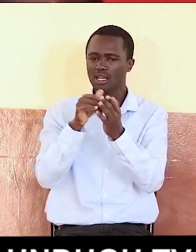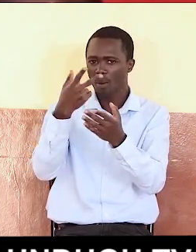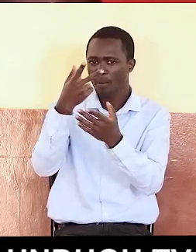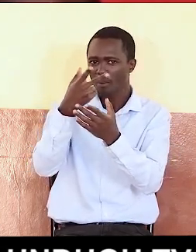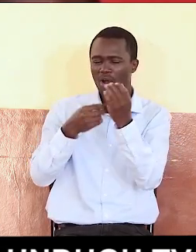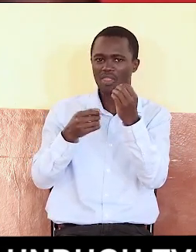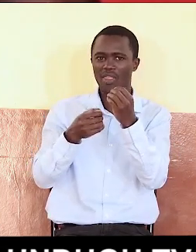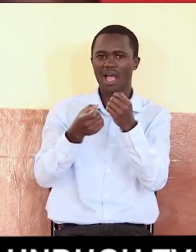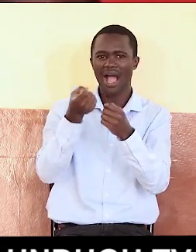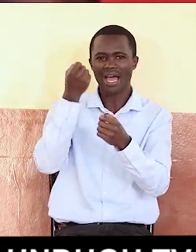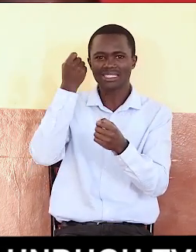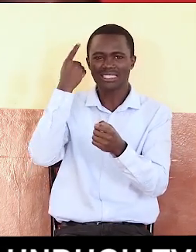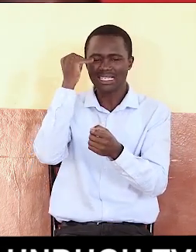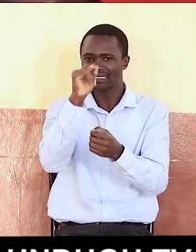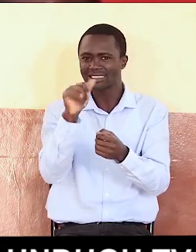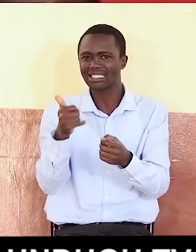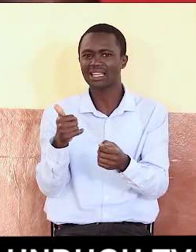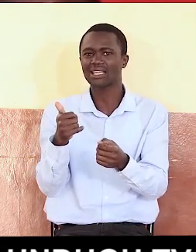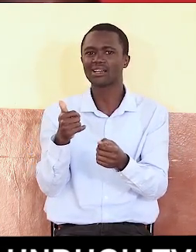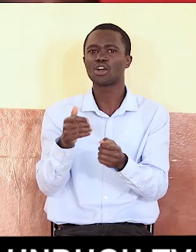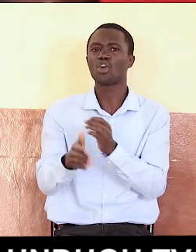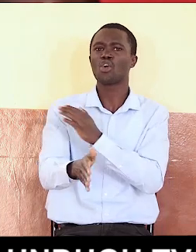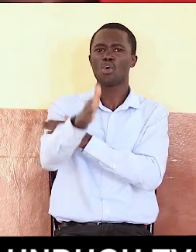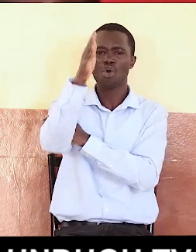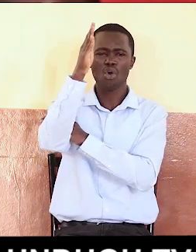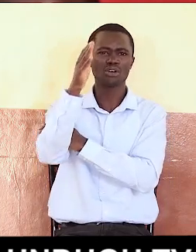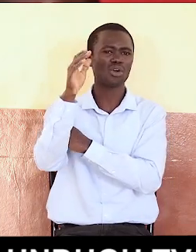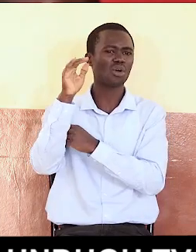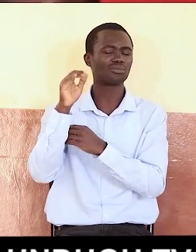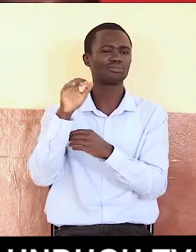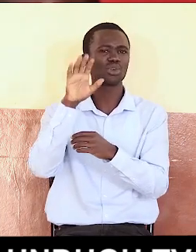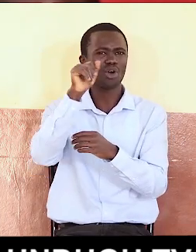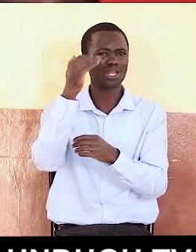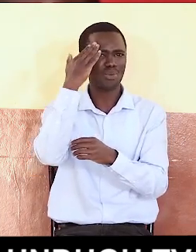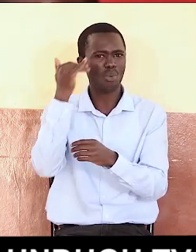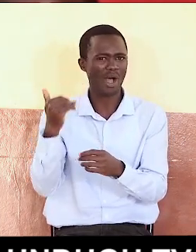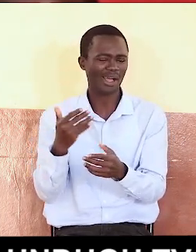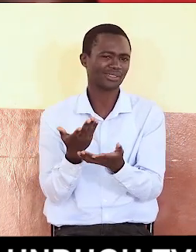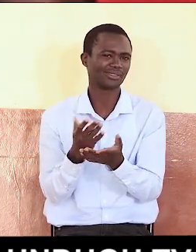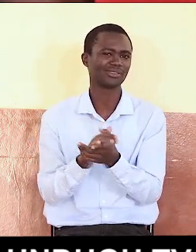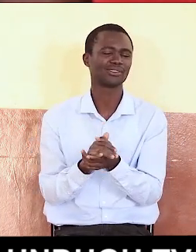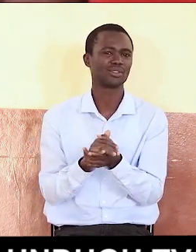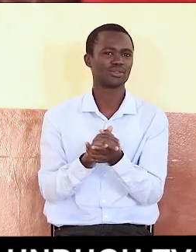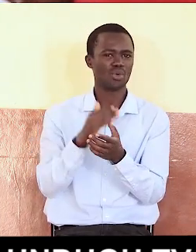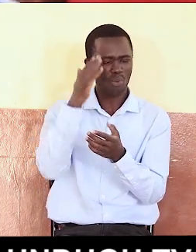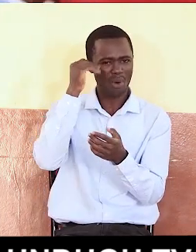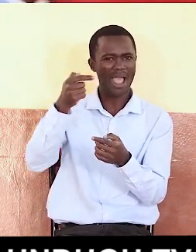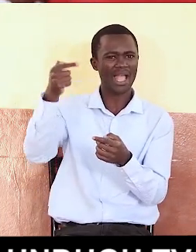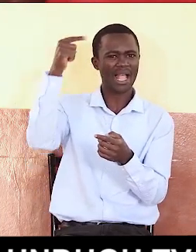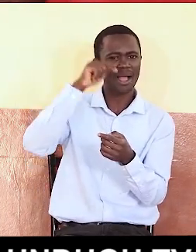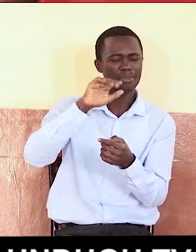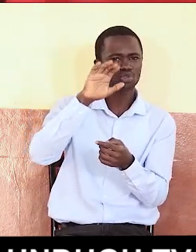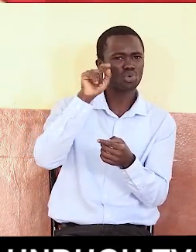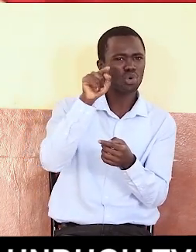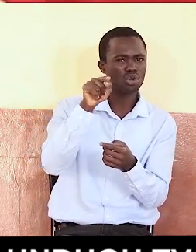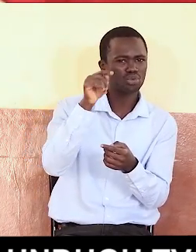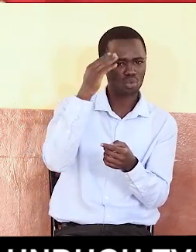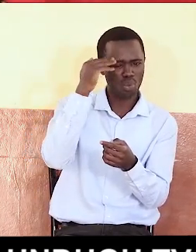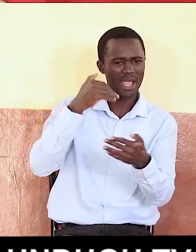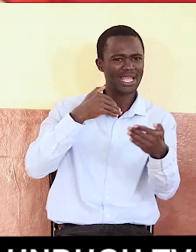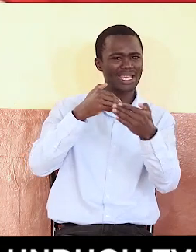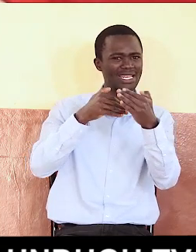wewe uweze kuelewa. Anakuita kwa nini? Ni kwa nini anachongea mbele yako ama karibu